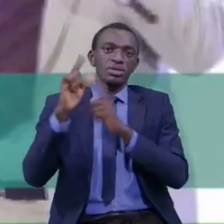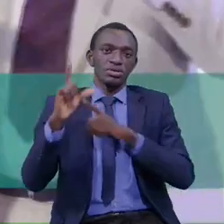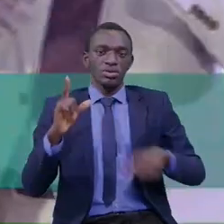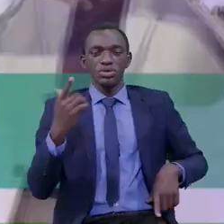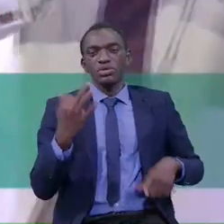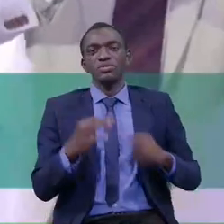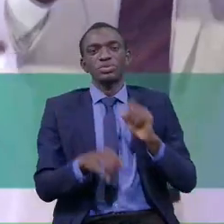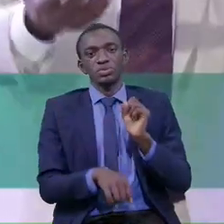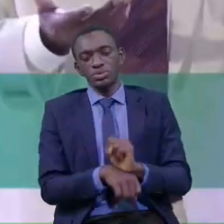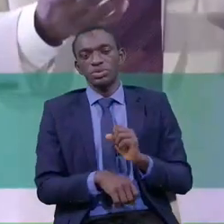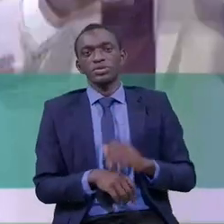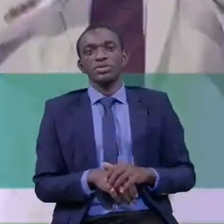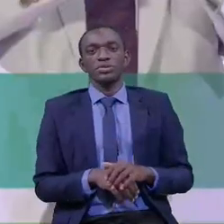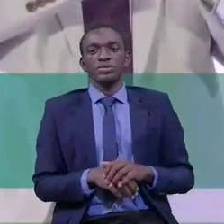l'œuvre.